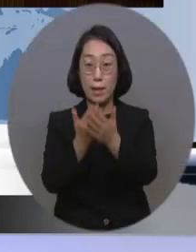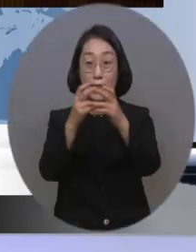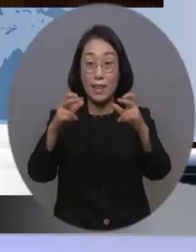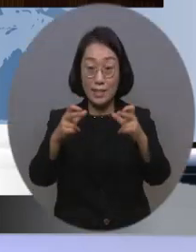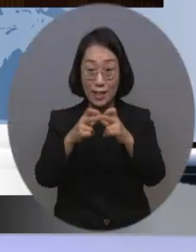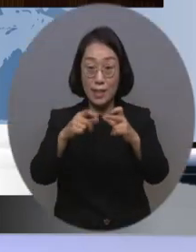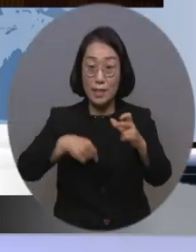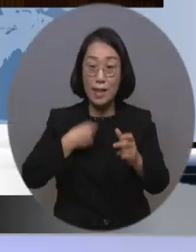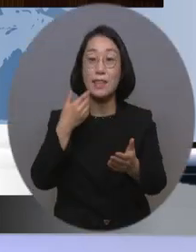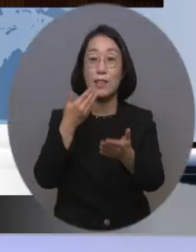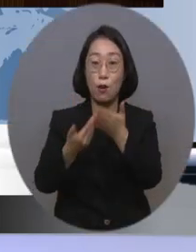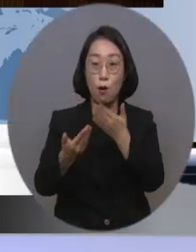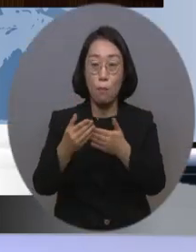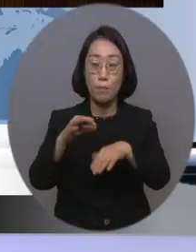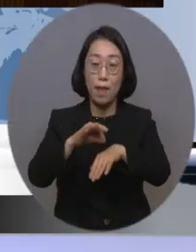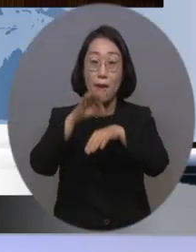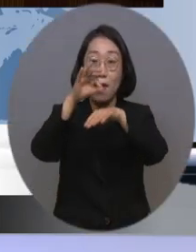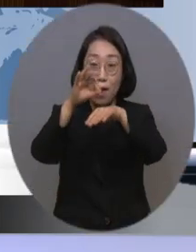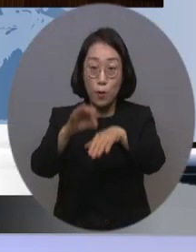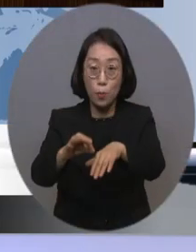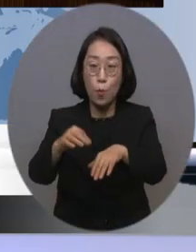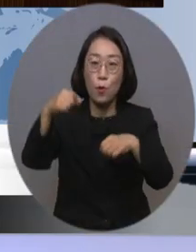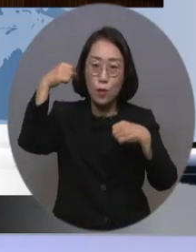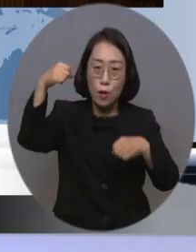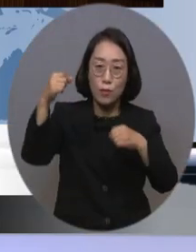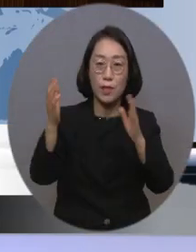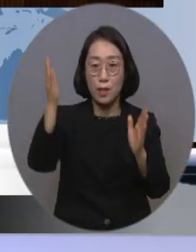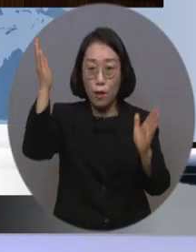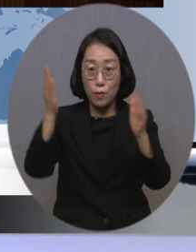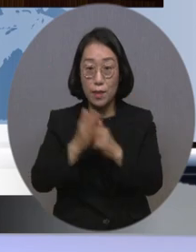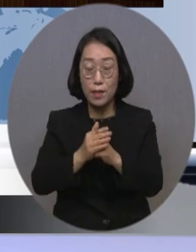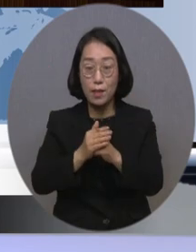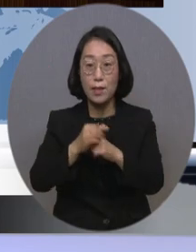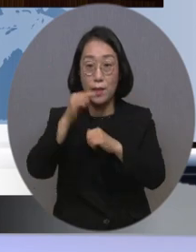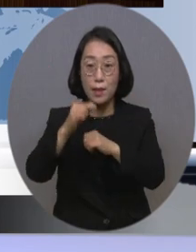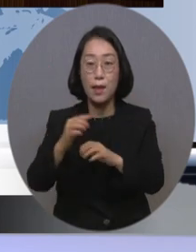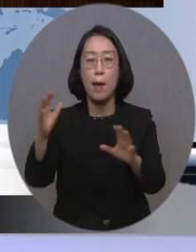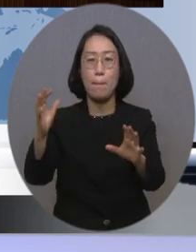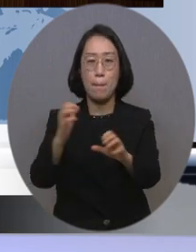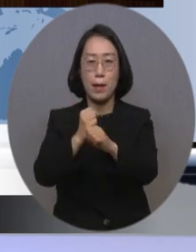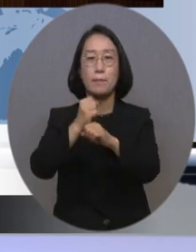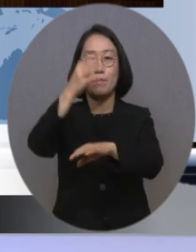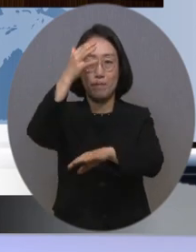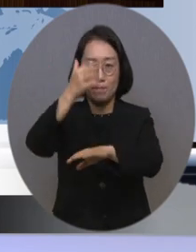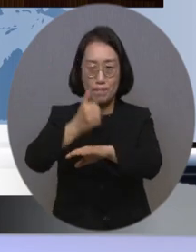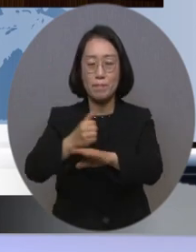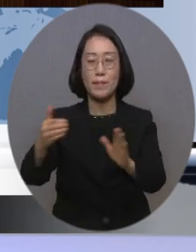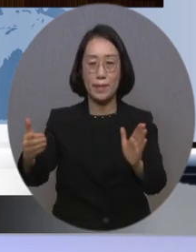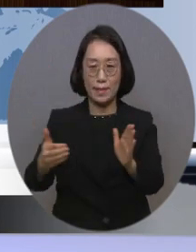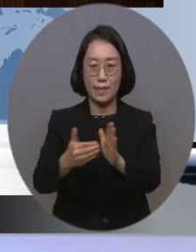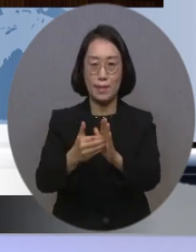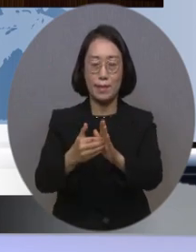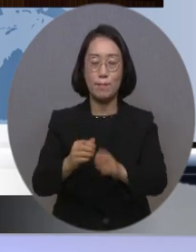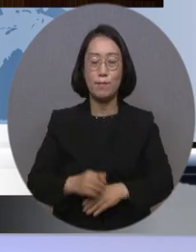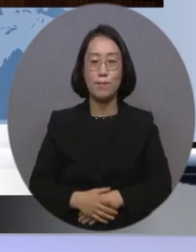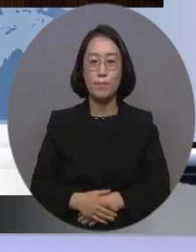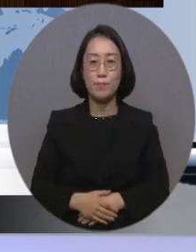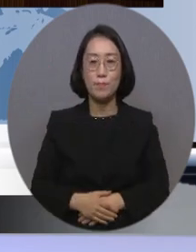발달장애인들이 자신의 이야기를 연기로 풀어낸 공연 민들레 홀시데어가 막을 내렸습니다. 정우선 기자가